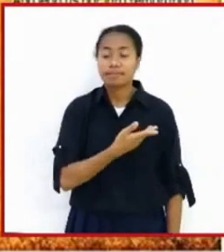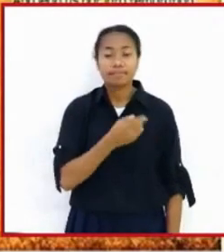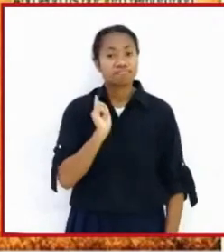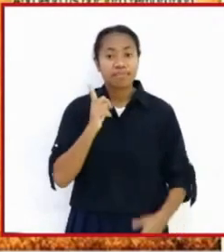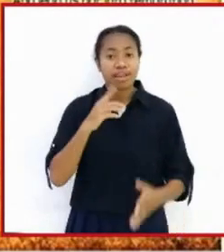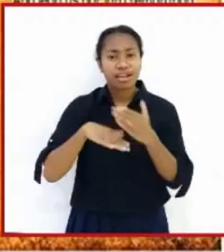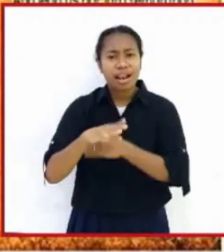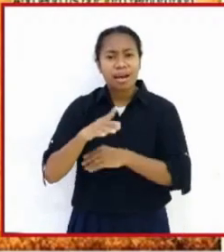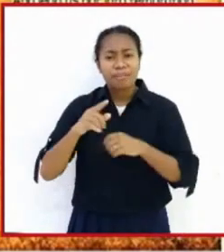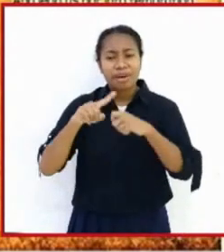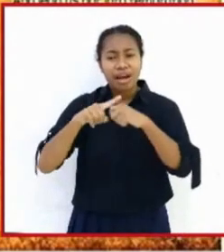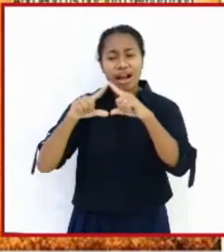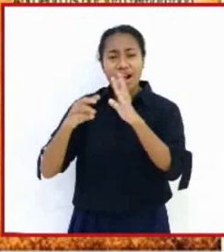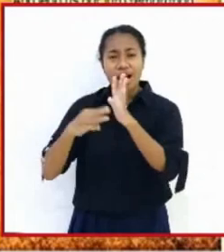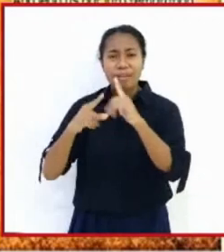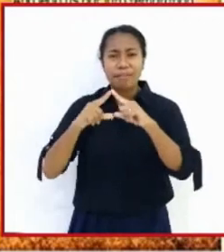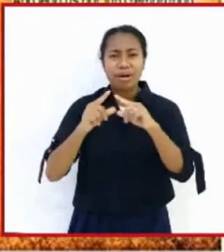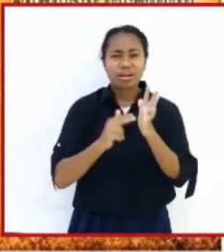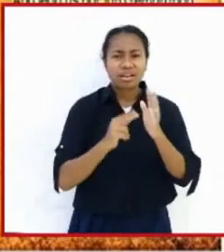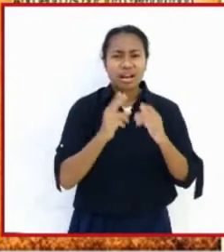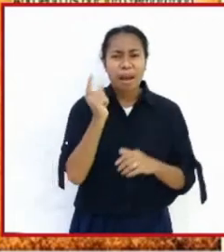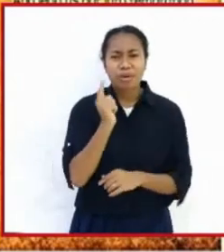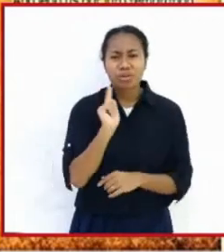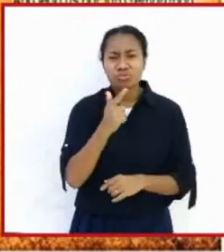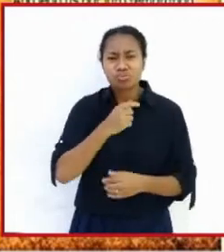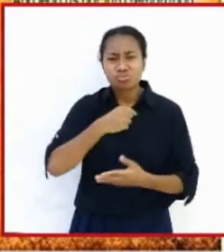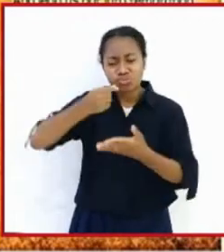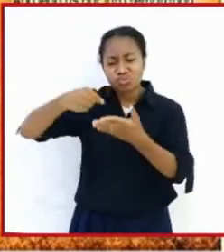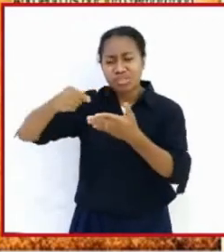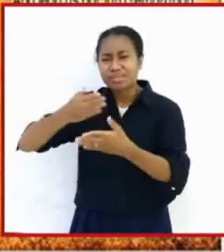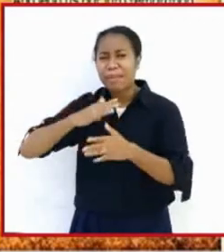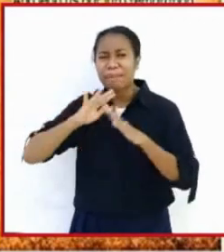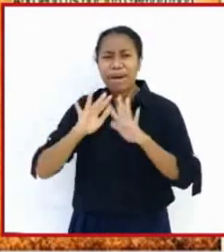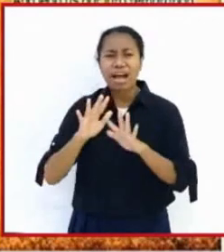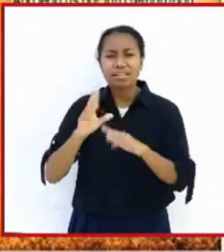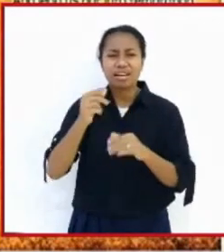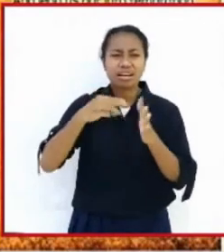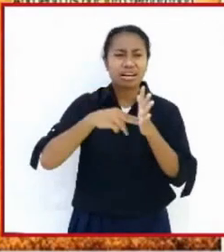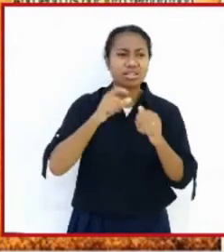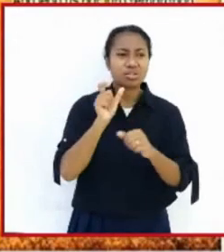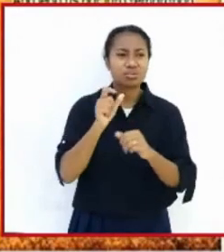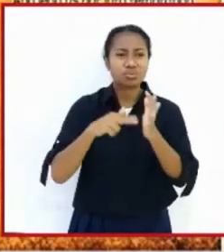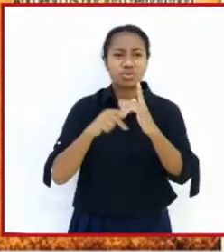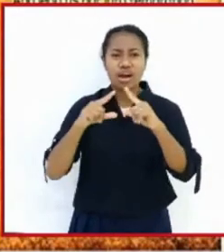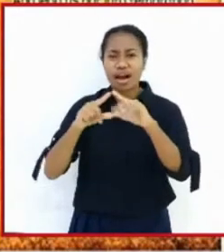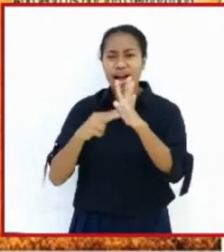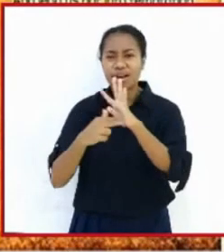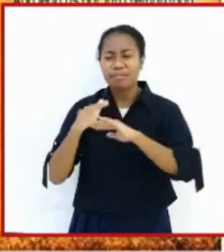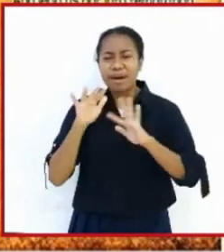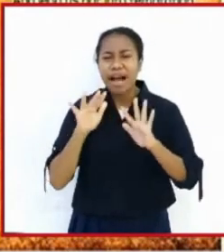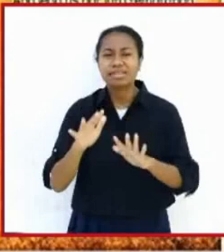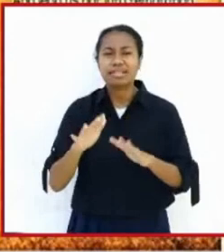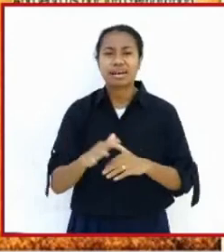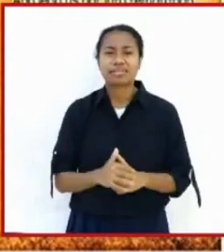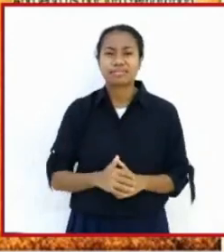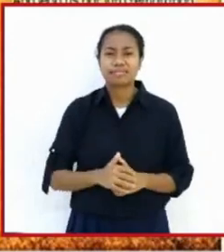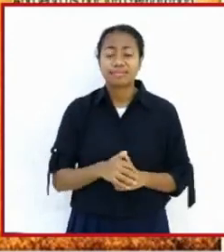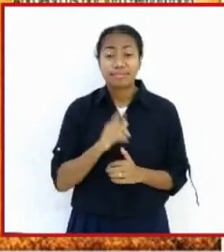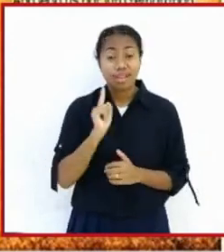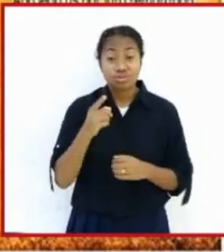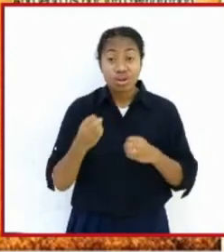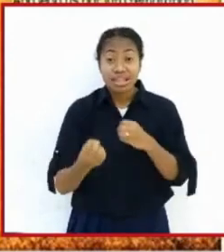dia menulis begitu banyak renungan Hai dan renungan renungan ini juga sudah diterbitkan